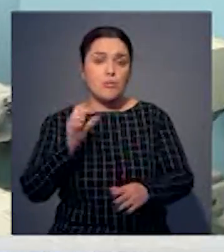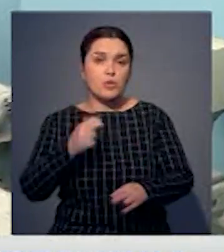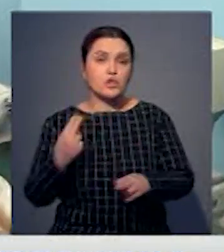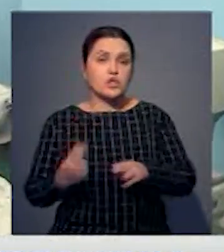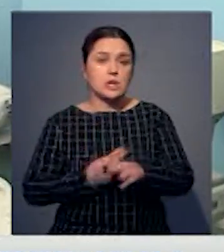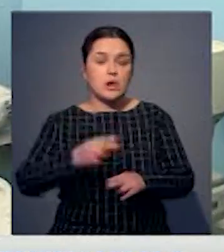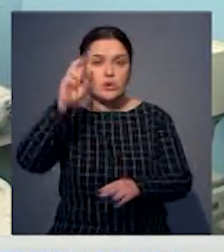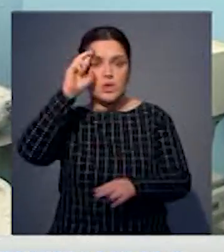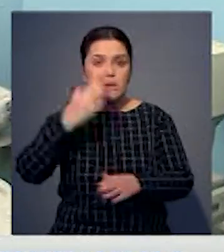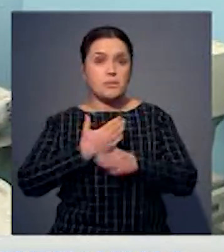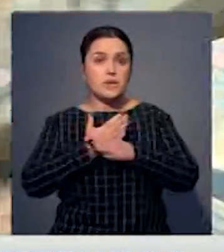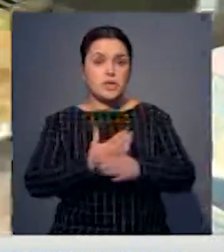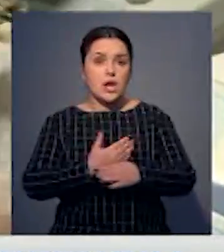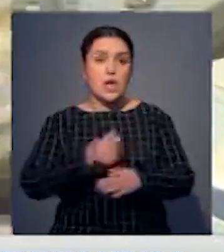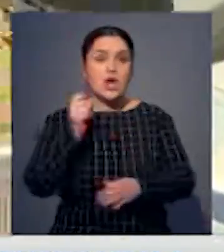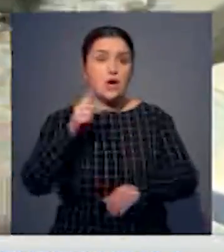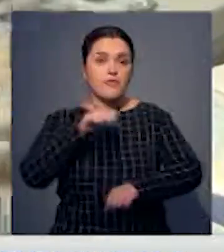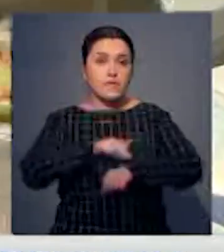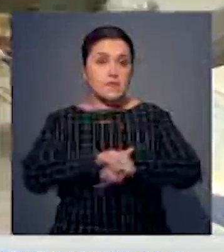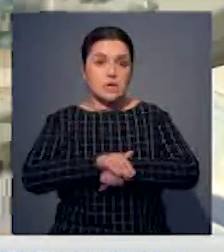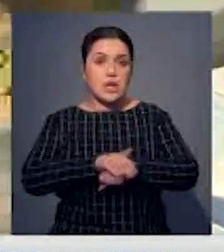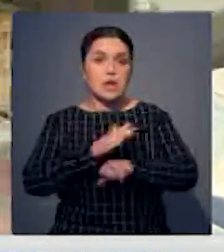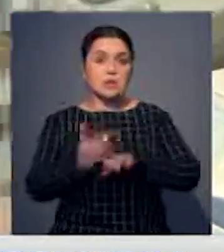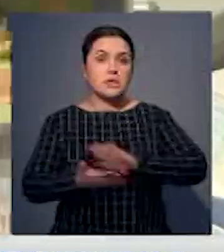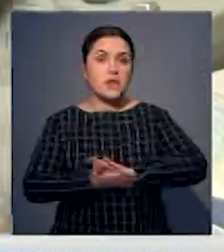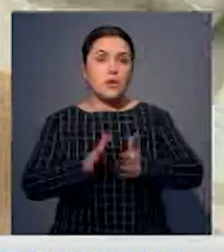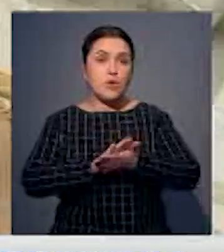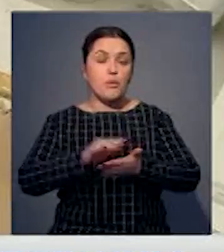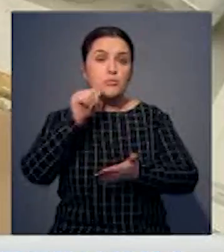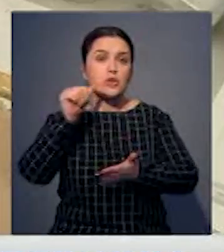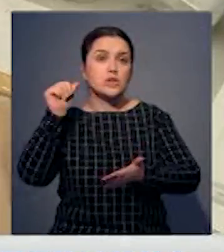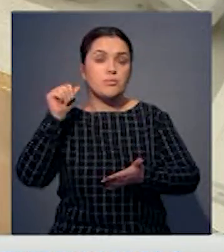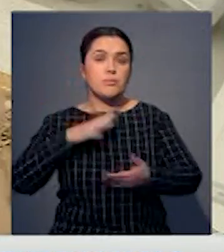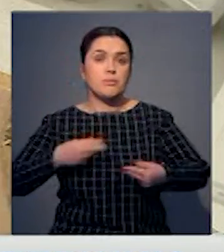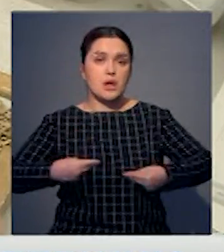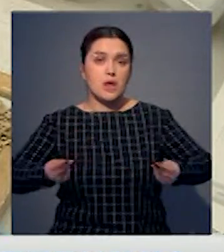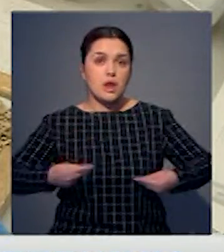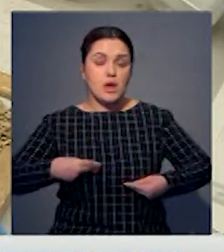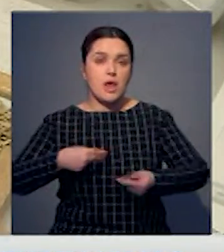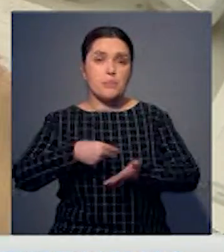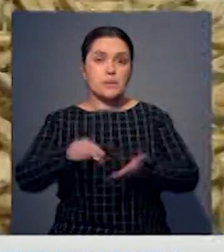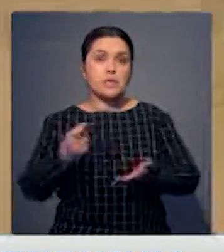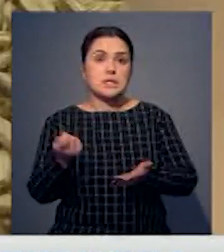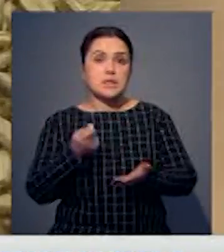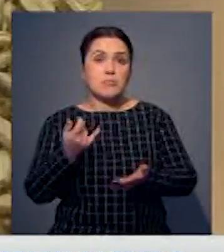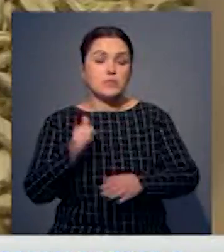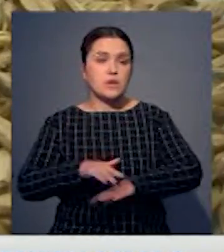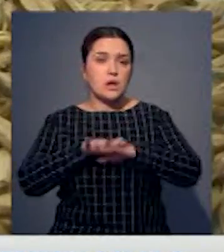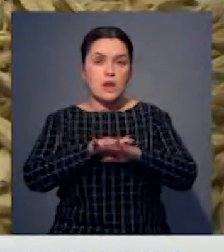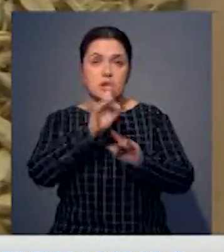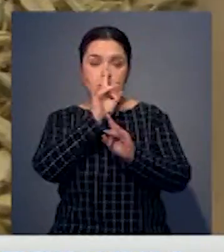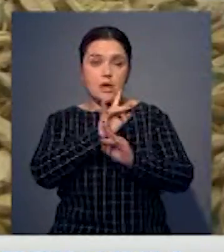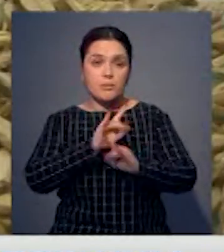попросту могут лишиться государственной поддержки. Как выяснилось, заключенные в прошлом году контракты на приобретение семян теперь субсидировать не